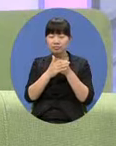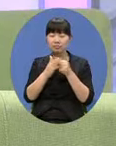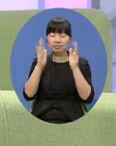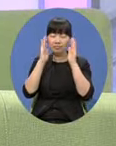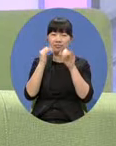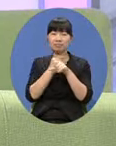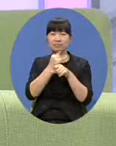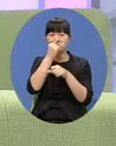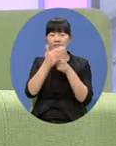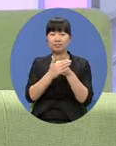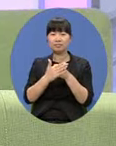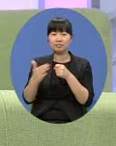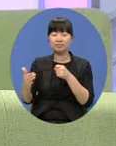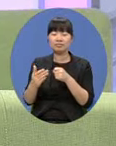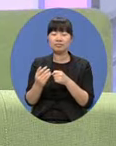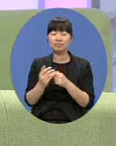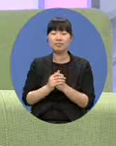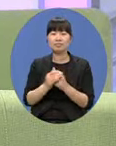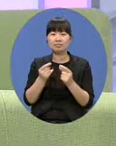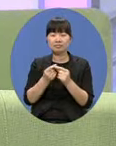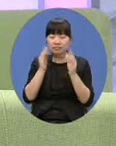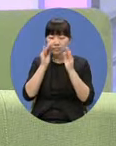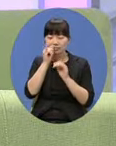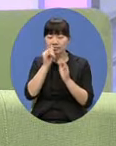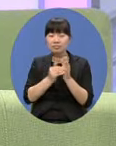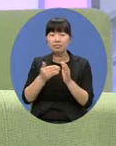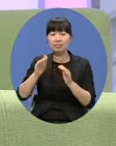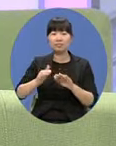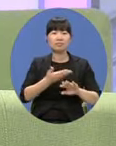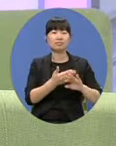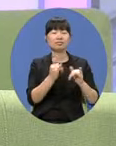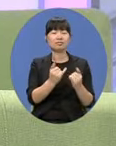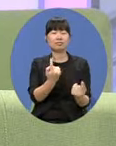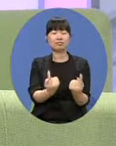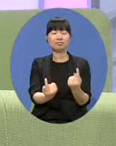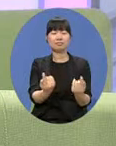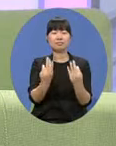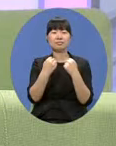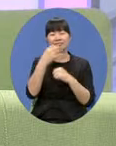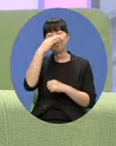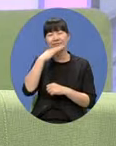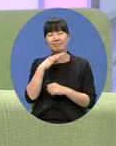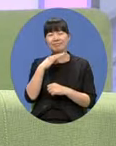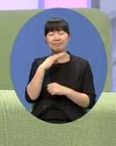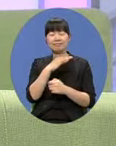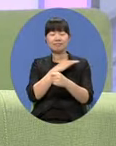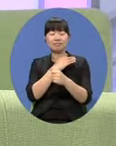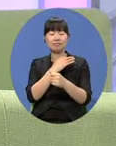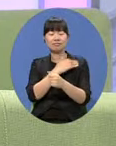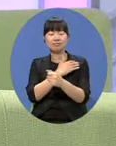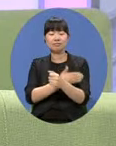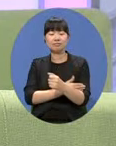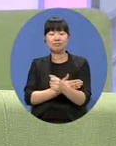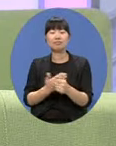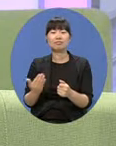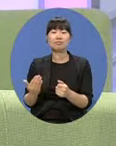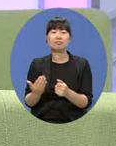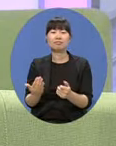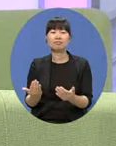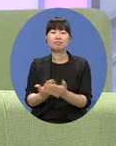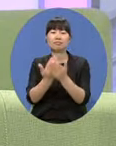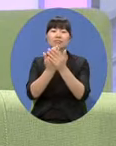하니까 조금 공부해도 남들보다 이제 많은 효율을 능률을 그렇죠. 올릴 예. 수 있었던 것